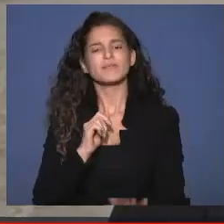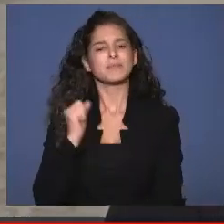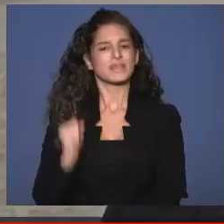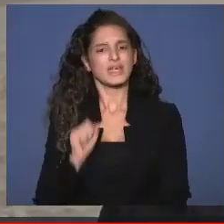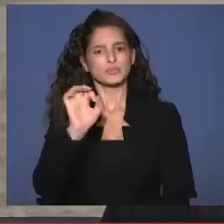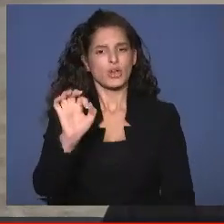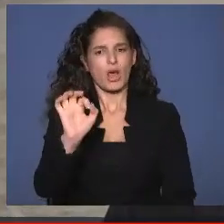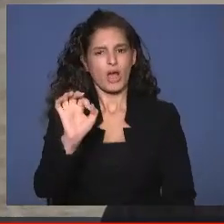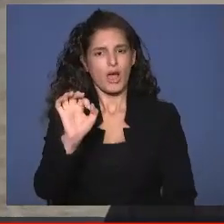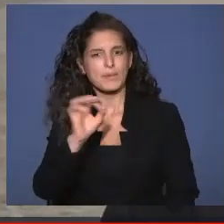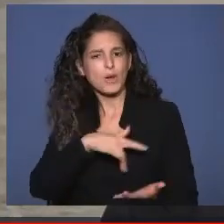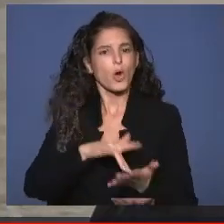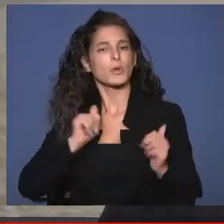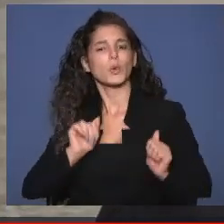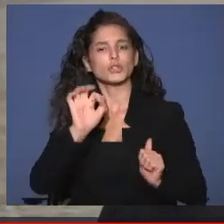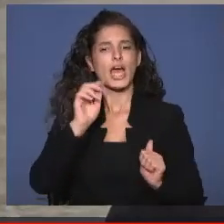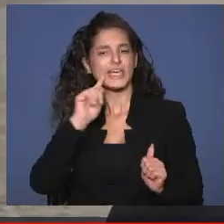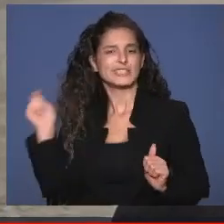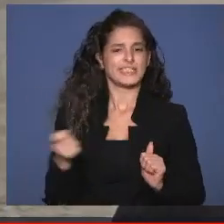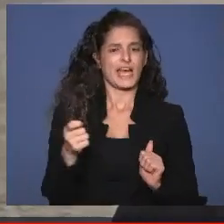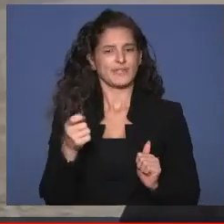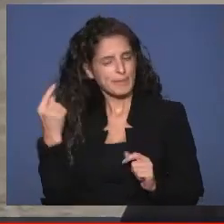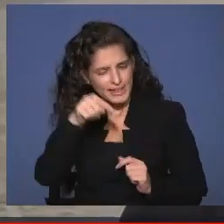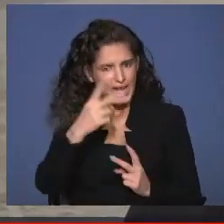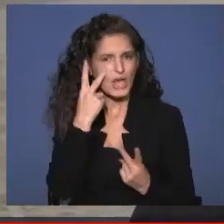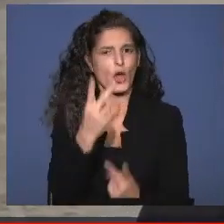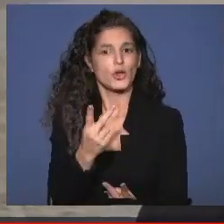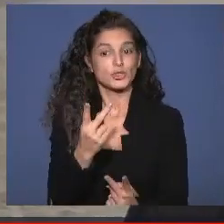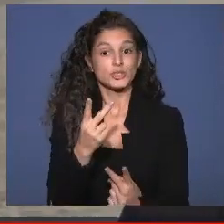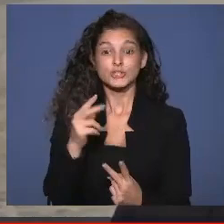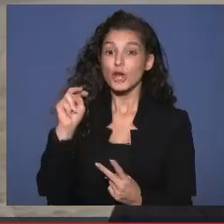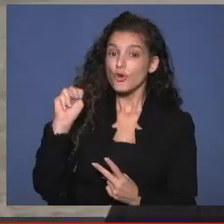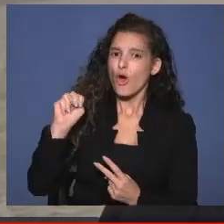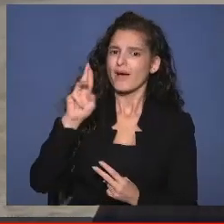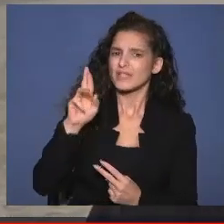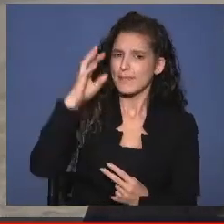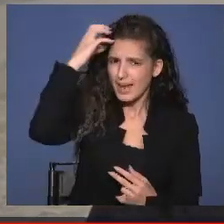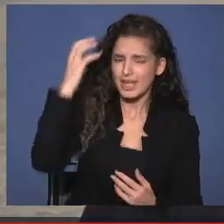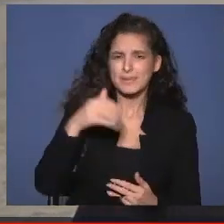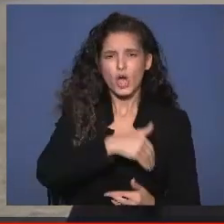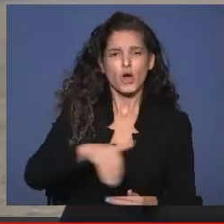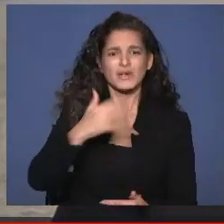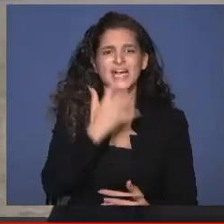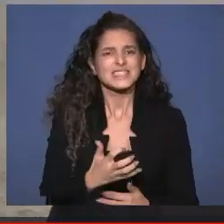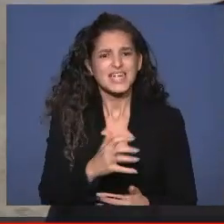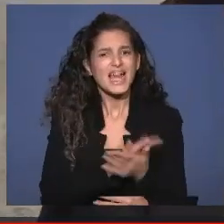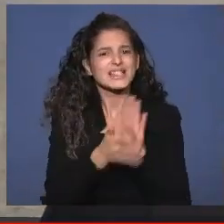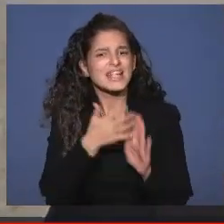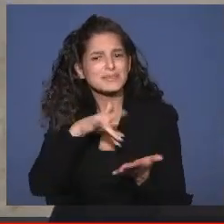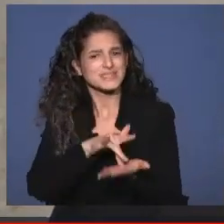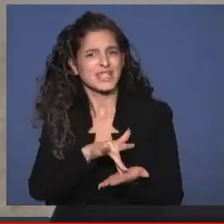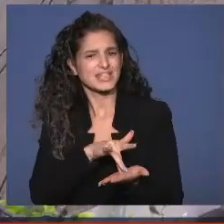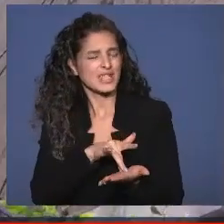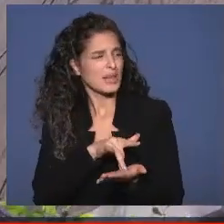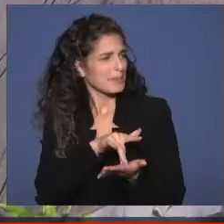שלך, ממקום הנוחות שלך כסריה, ובאת לראות שנועה רויטל מלכה מחוב הרצל אינה נמצאת, לא